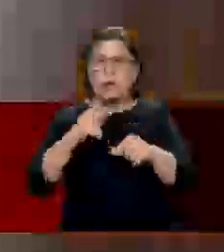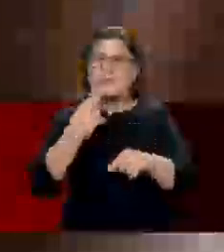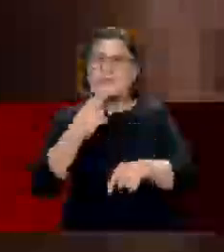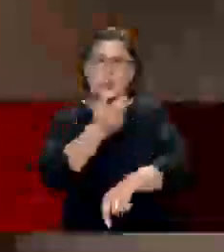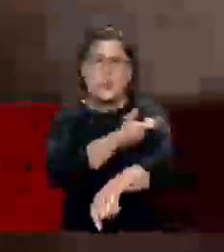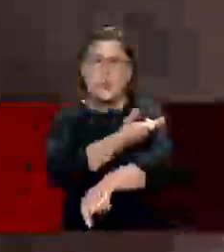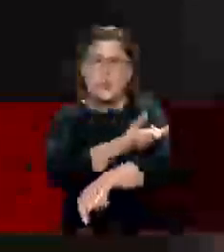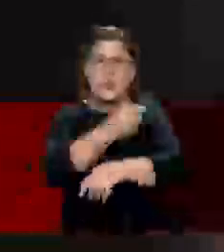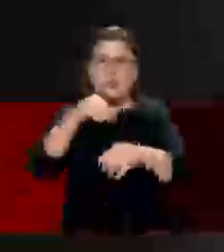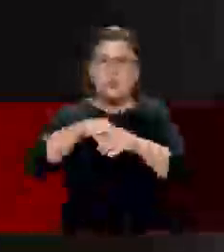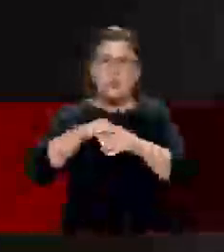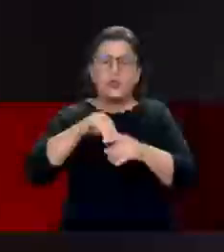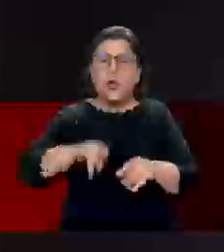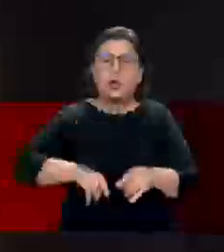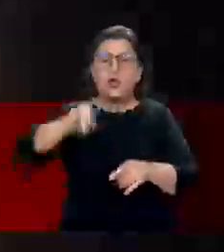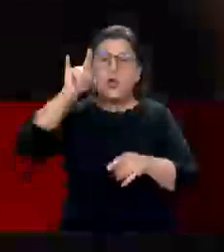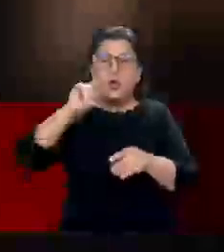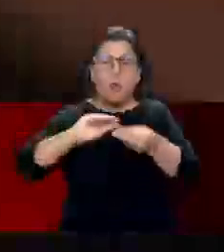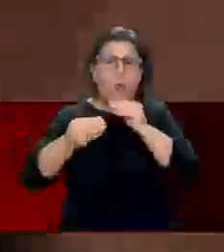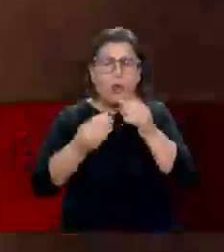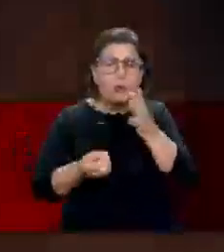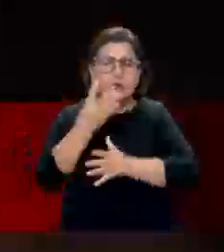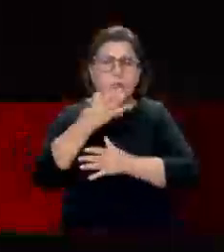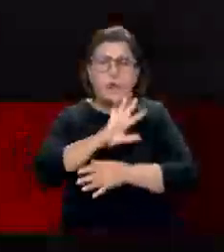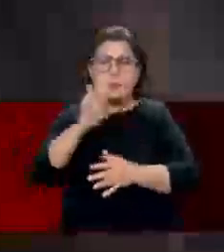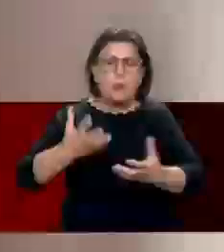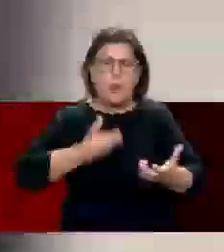Asansör arı yürekleri ağza